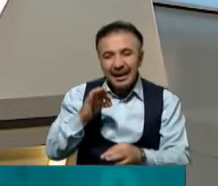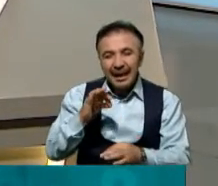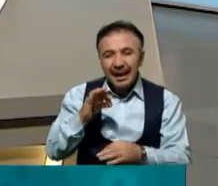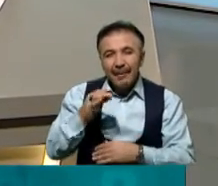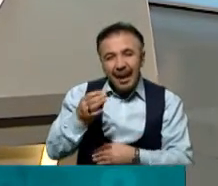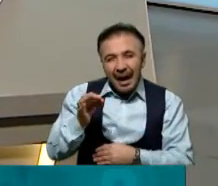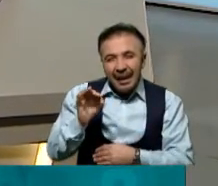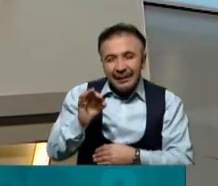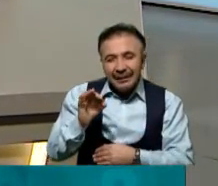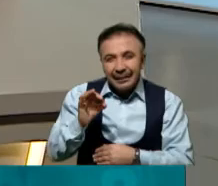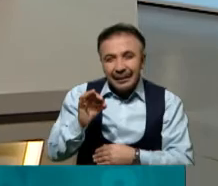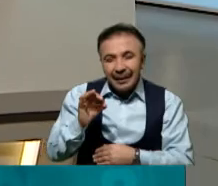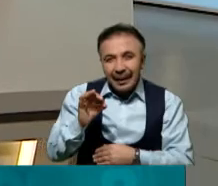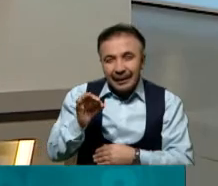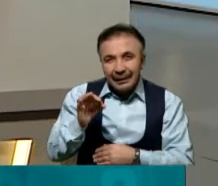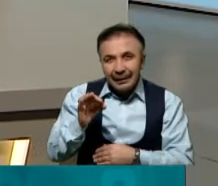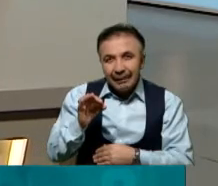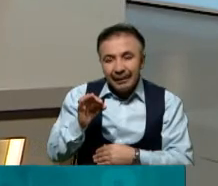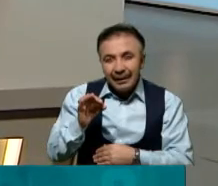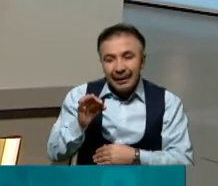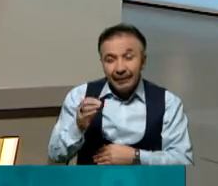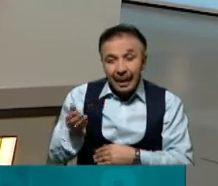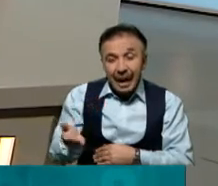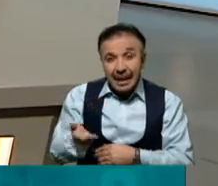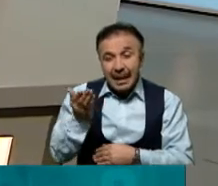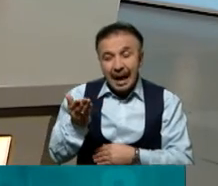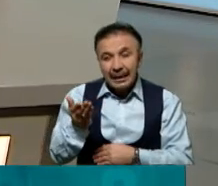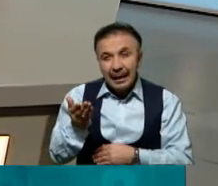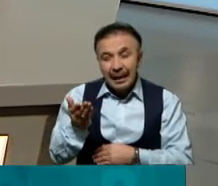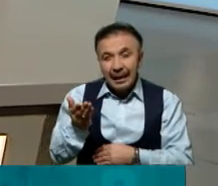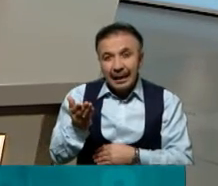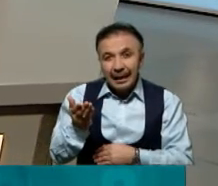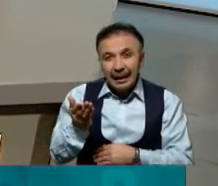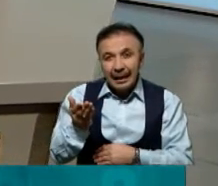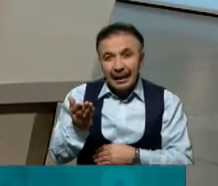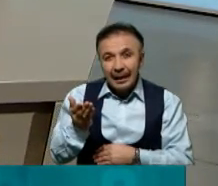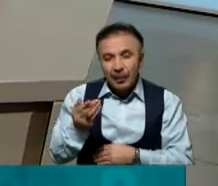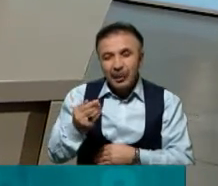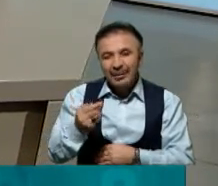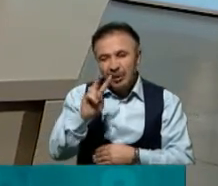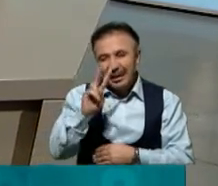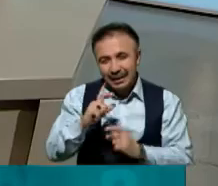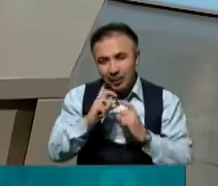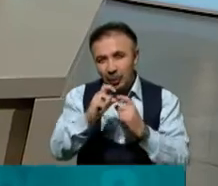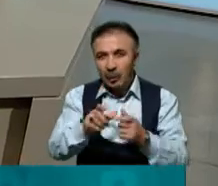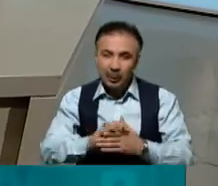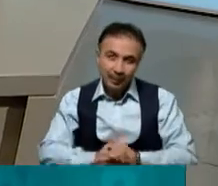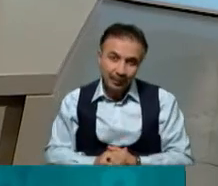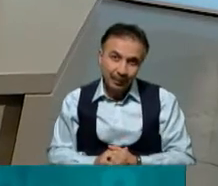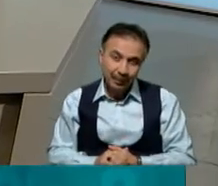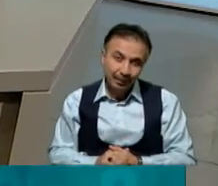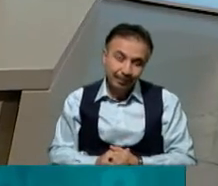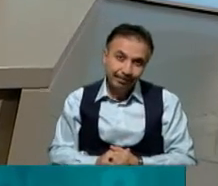mal verilebilir mi? Ya da daha mı fakir olanlara verilmesi gerekir? Bu da benim ikinci sorum. Peki.